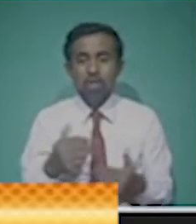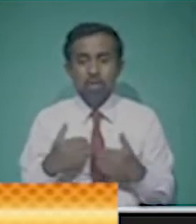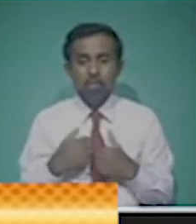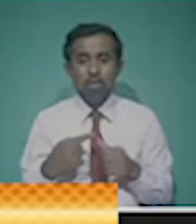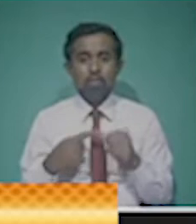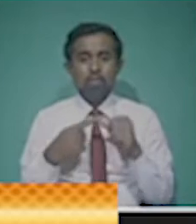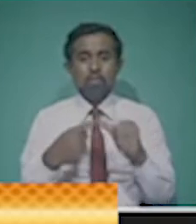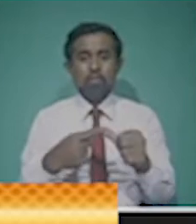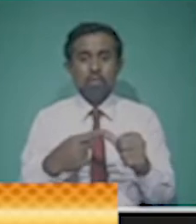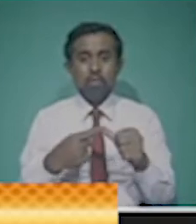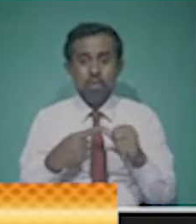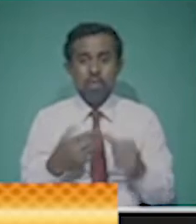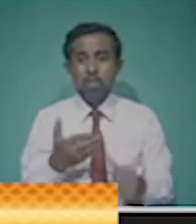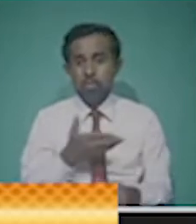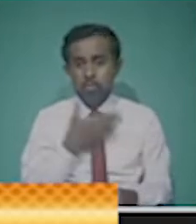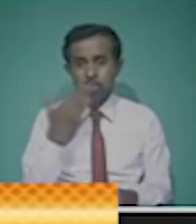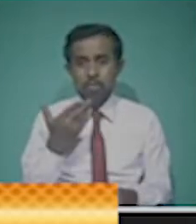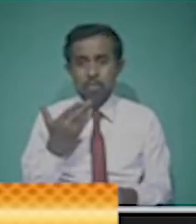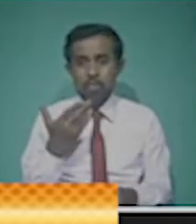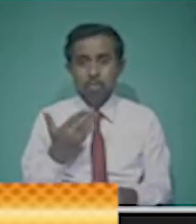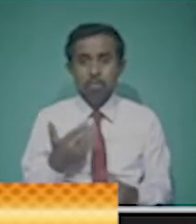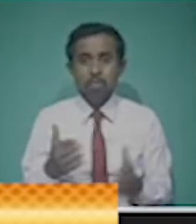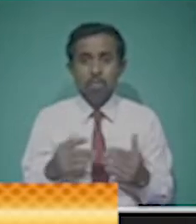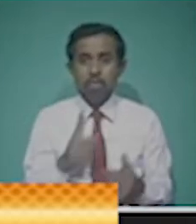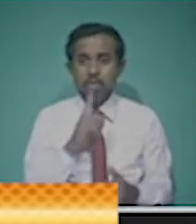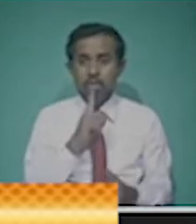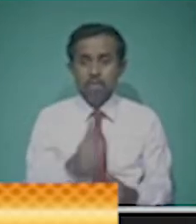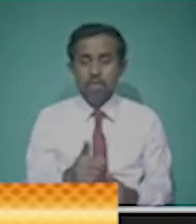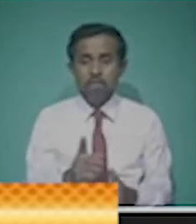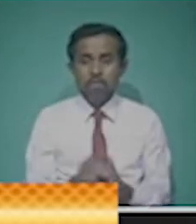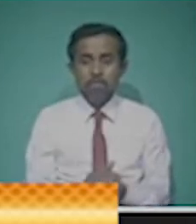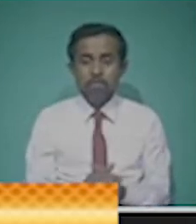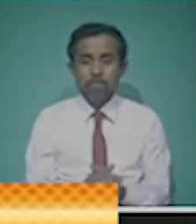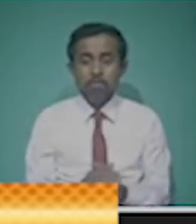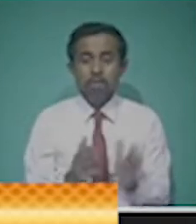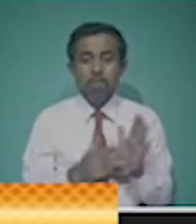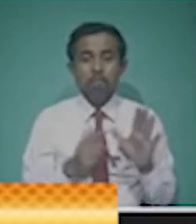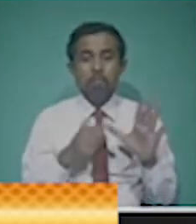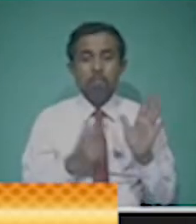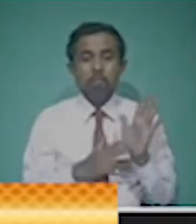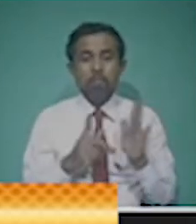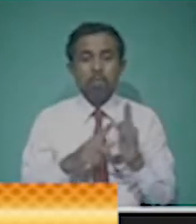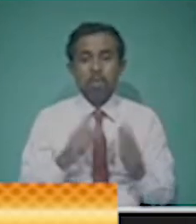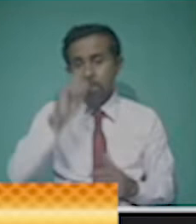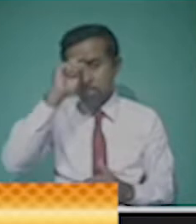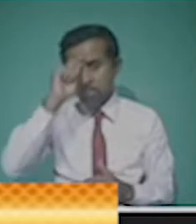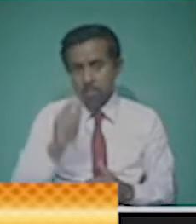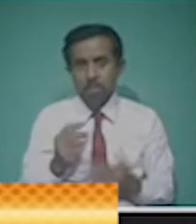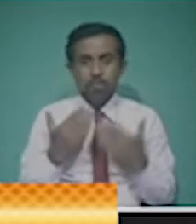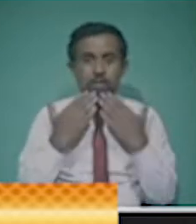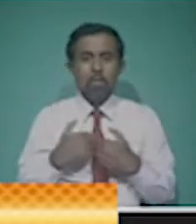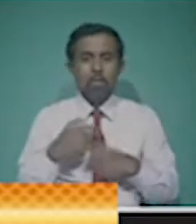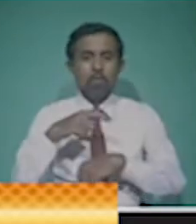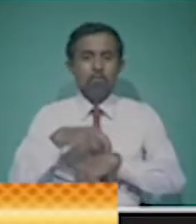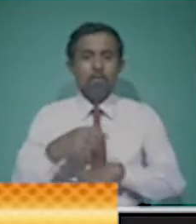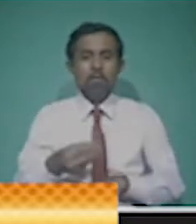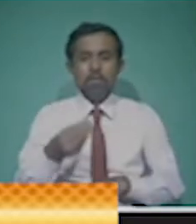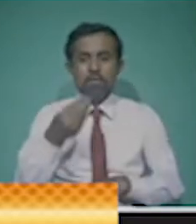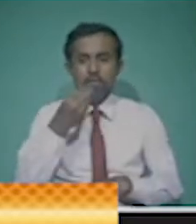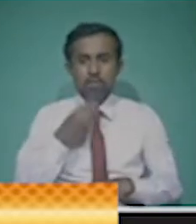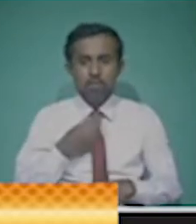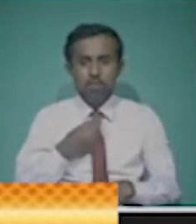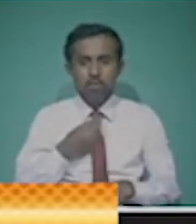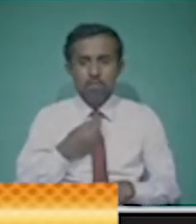பிரேரணை சமர்ப்பித்த கௌரவ மனோ கணேசனுக்கு நன்றி கூறி இதனை இந்த அரசாங்கம் கவனத்தில் கொள்ள வேண்டும் என்று கேட்டுக்கொண்டு விடைபெறுகிறேன். நன்றி. யோசனை